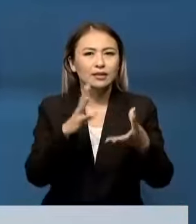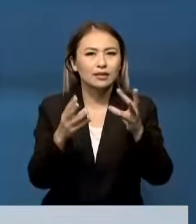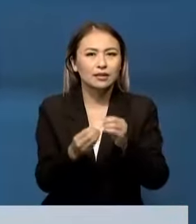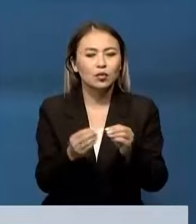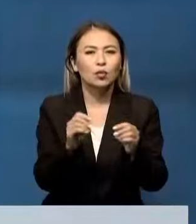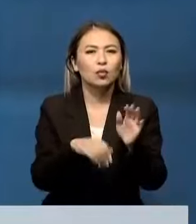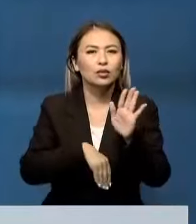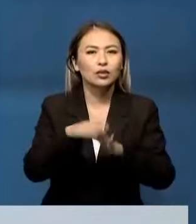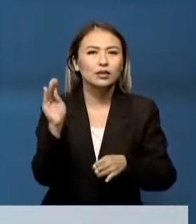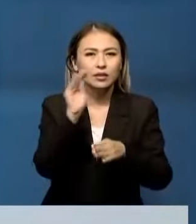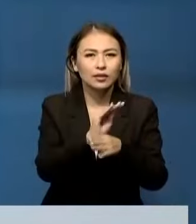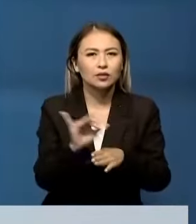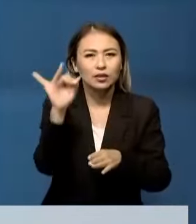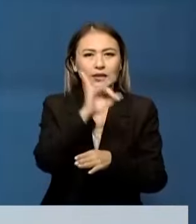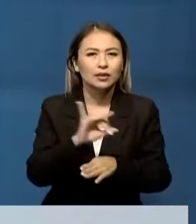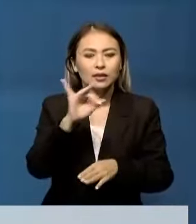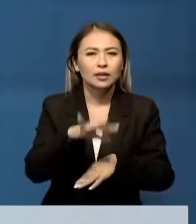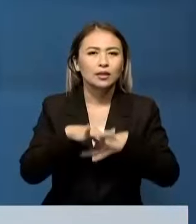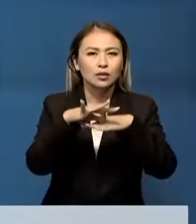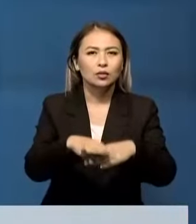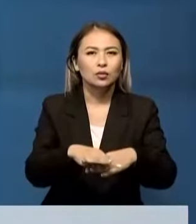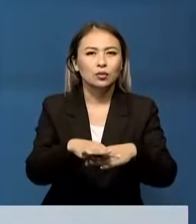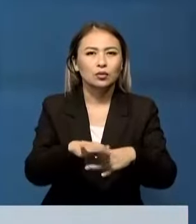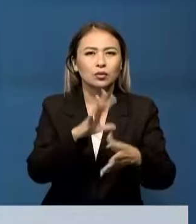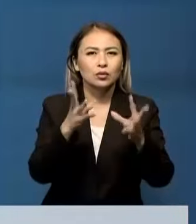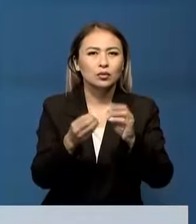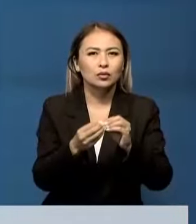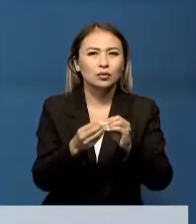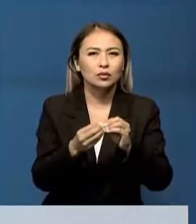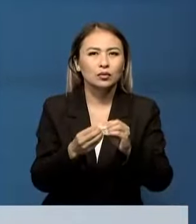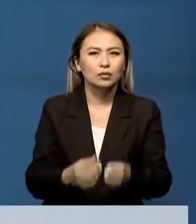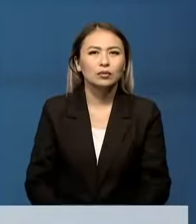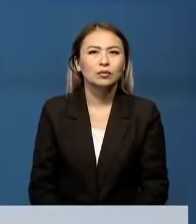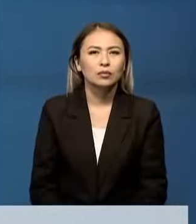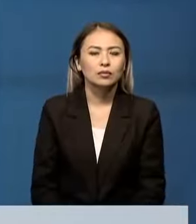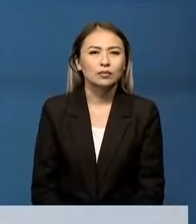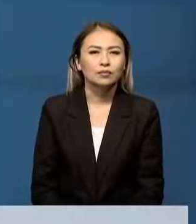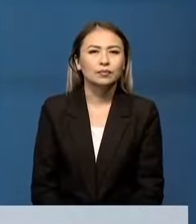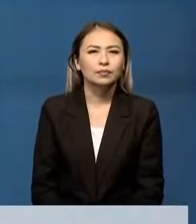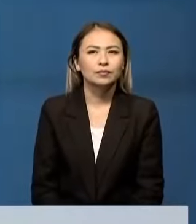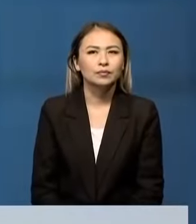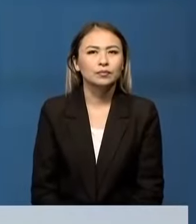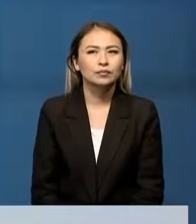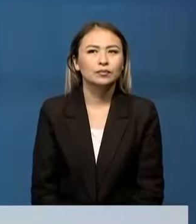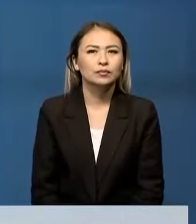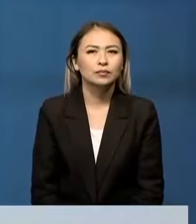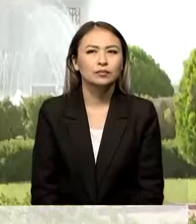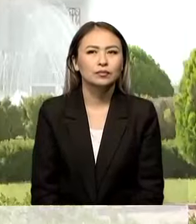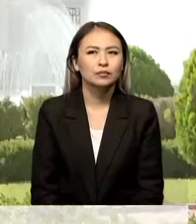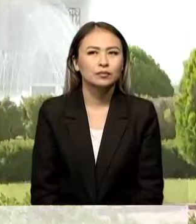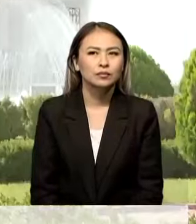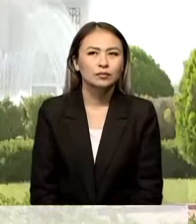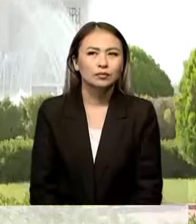стратегиялық серіктестіктен одақтастыққа ойысқан тарихи сапар турасында. Әріптесім Берік Дүйсенбай баяндасын.